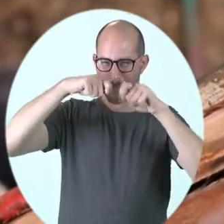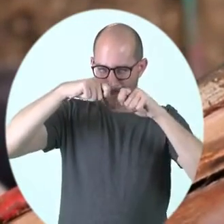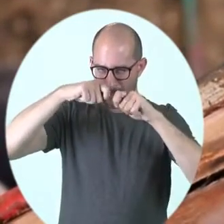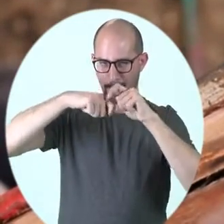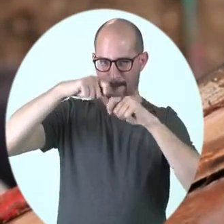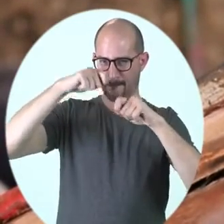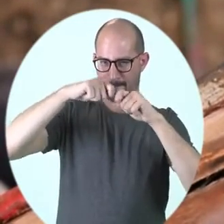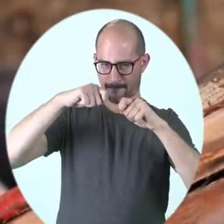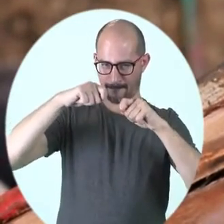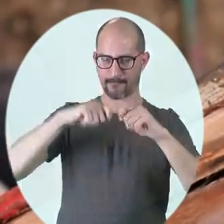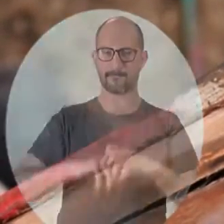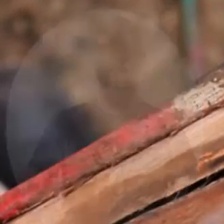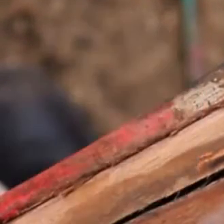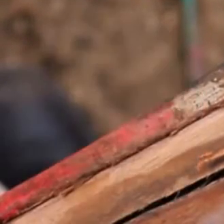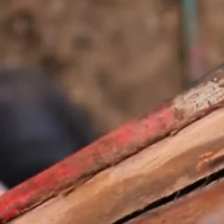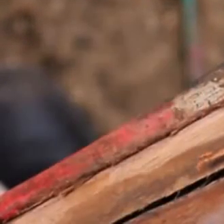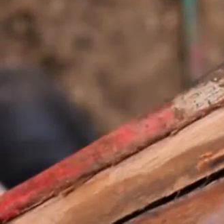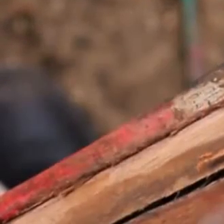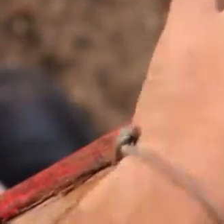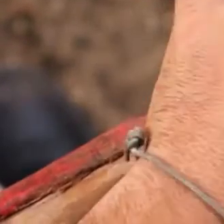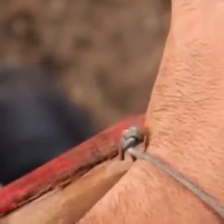הסנדות אחת עם השנייה.